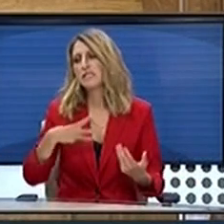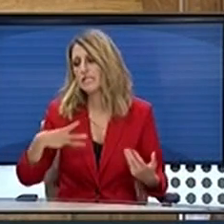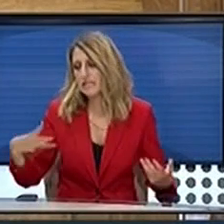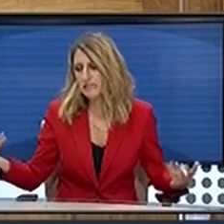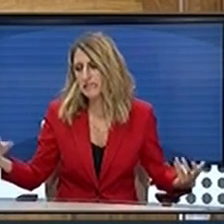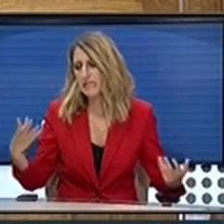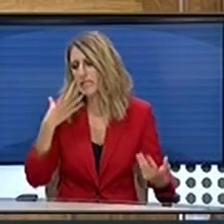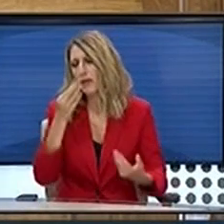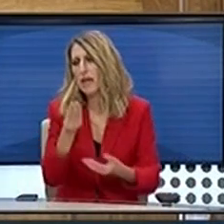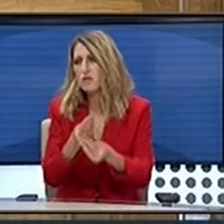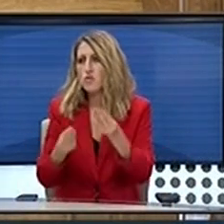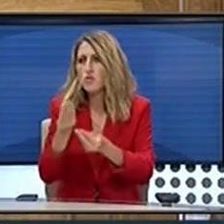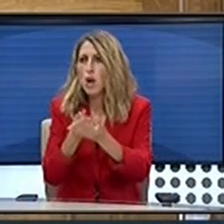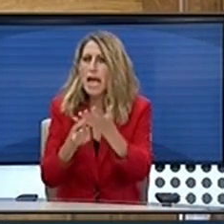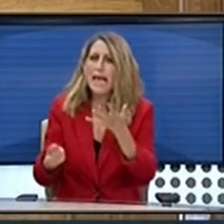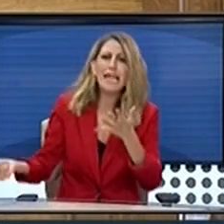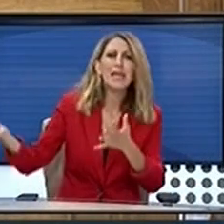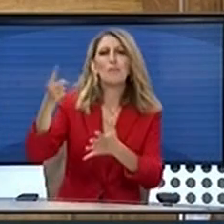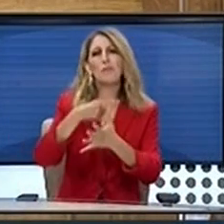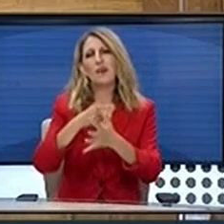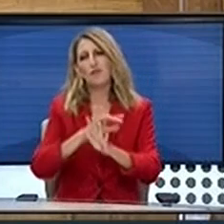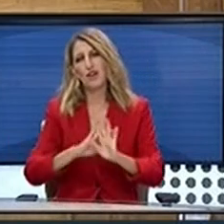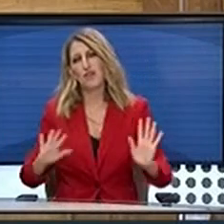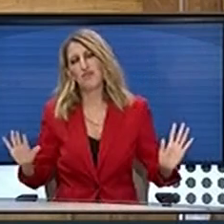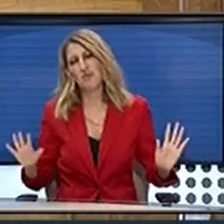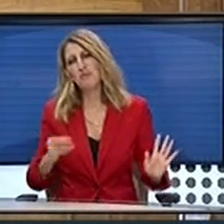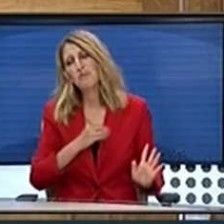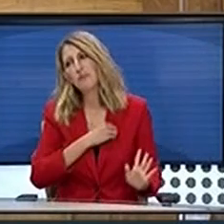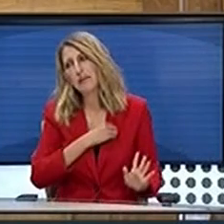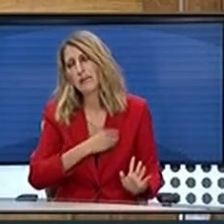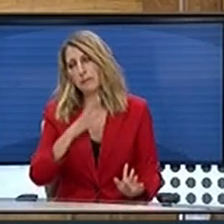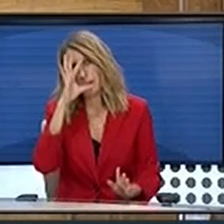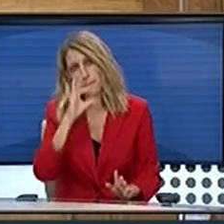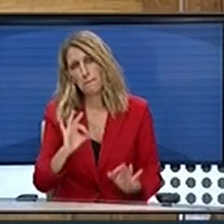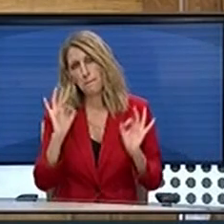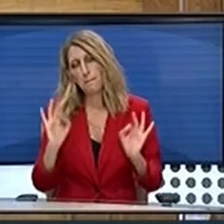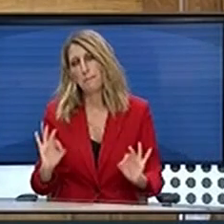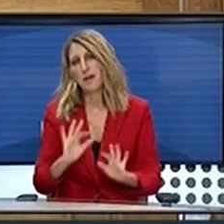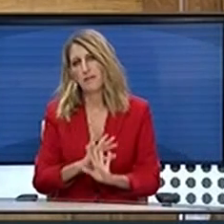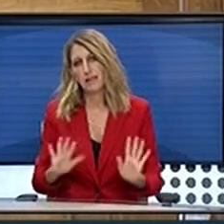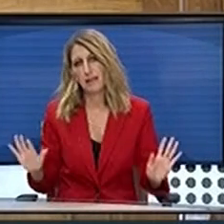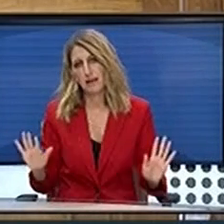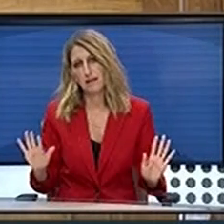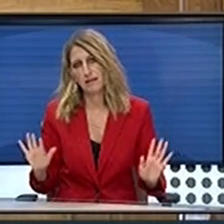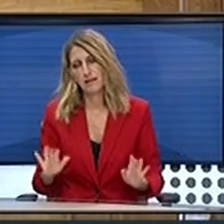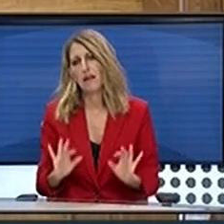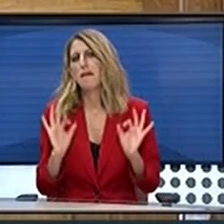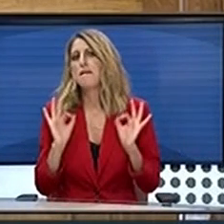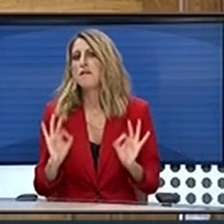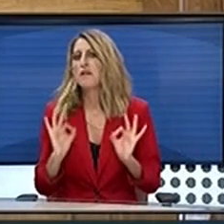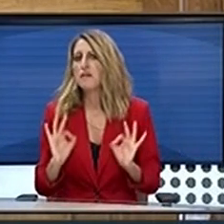προσφέρεται στο πιάτο όσα ακριβώς χρειάζονται αυτοί οι οποίοι